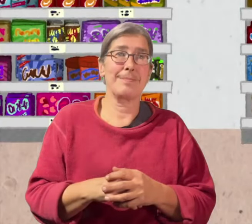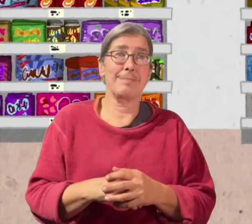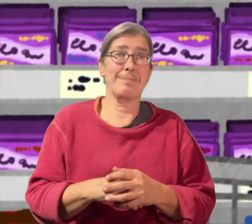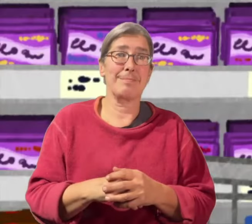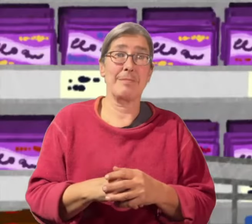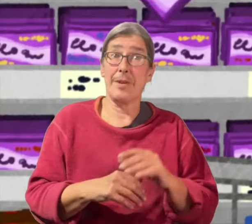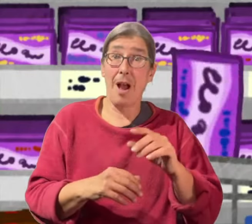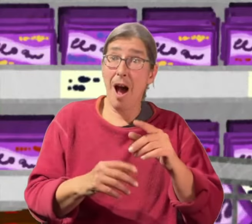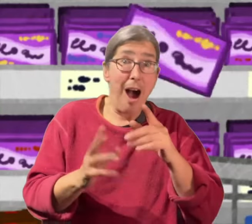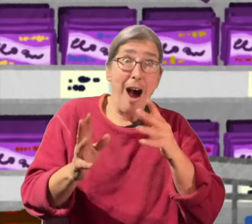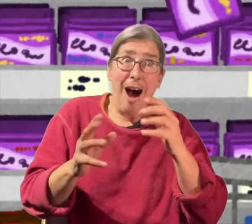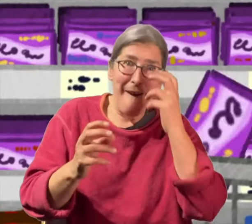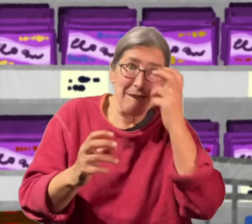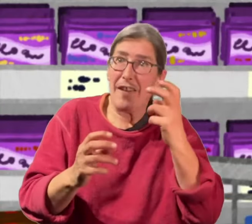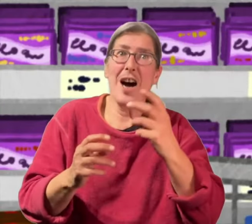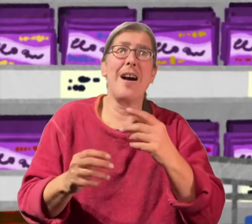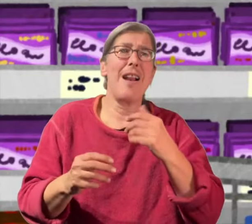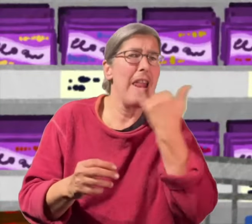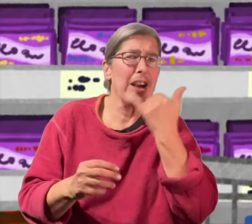Wer fliegt nicht auf leckere Schokolade?